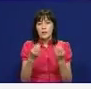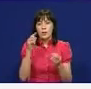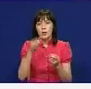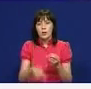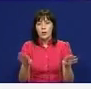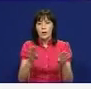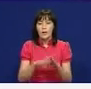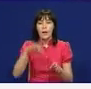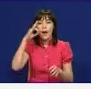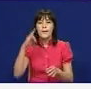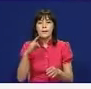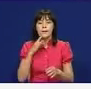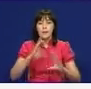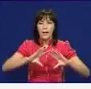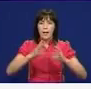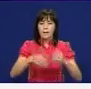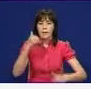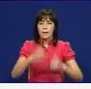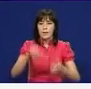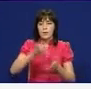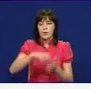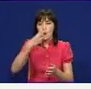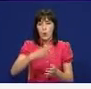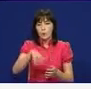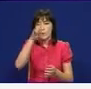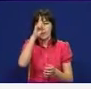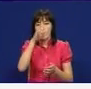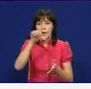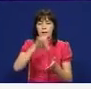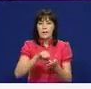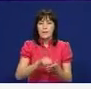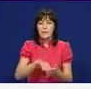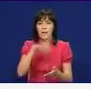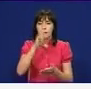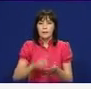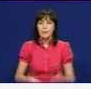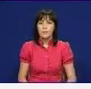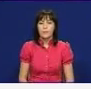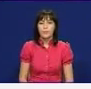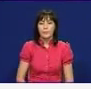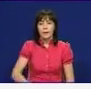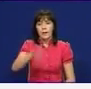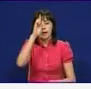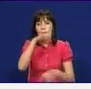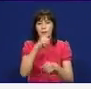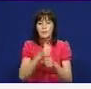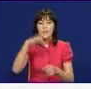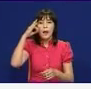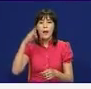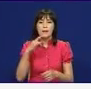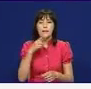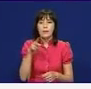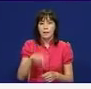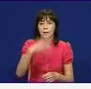арқылы Қазақстан әлемнің бәсекеге қабілетті 30 елінің қатарына енетіндігіне сендірді. Елбасымыз Қазақстан 2050 деп